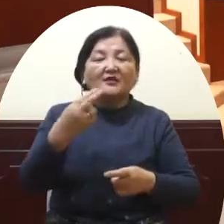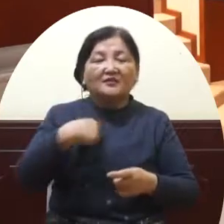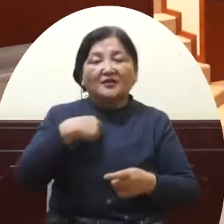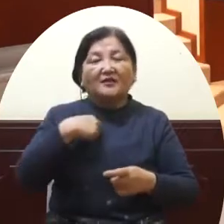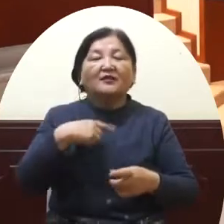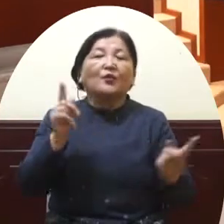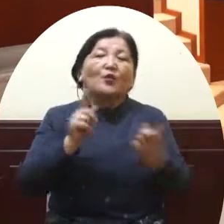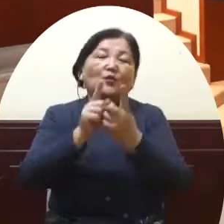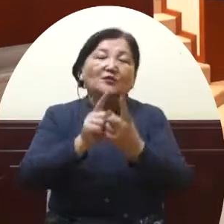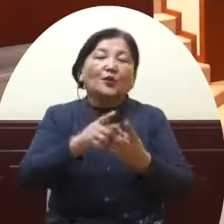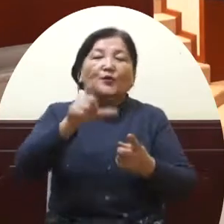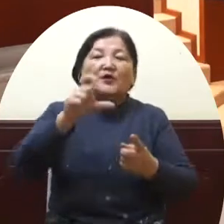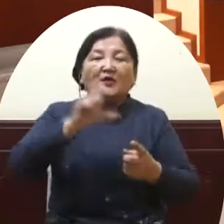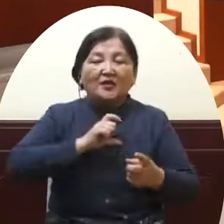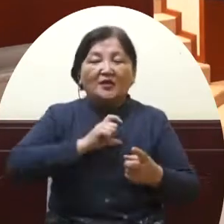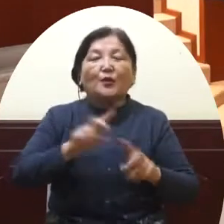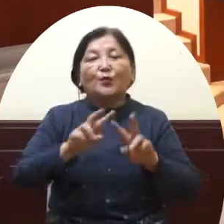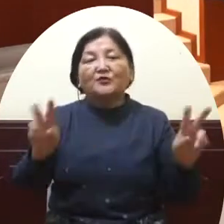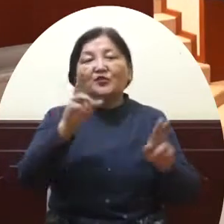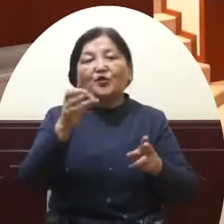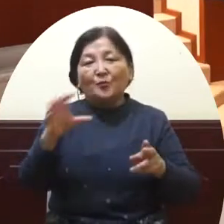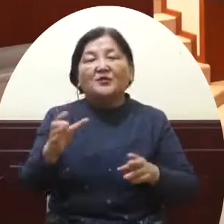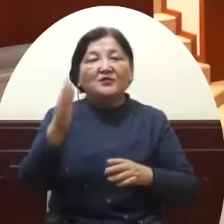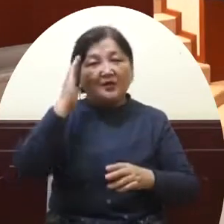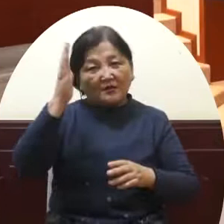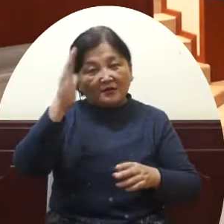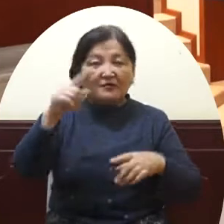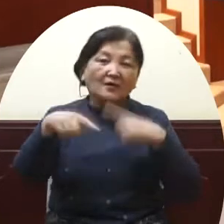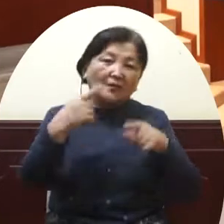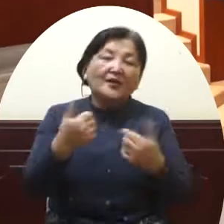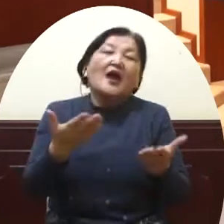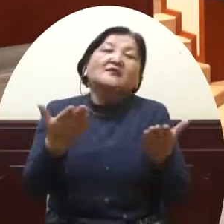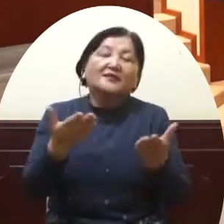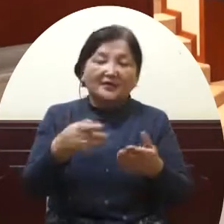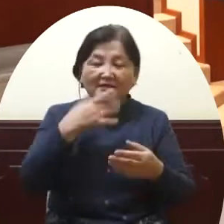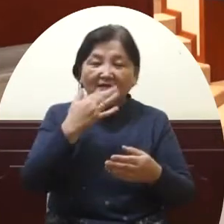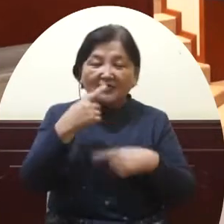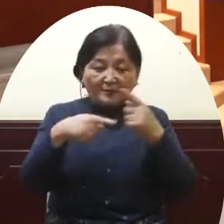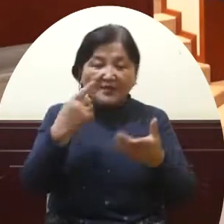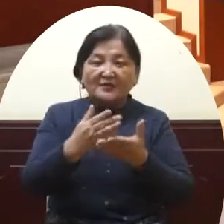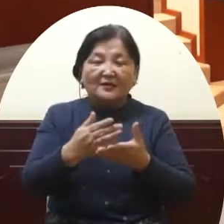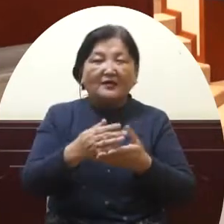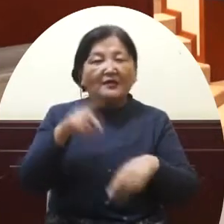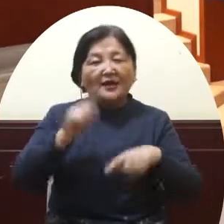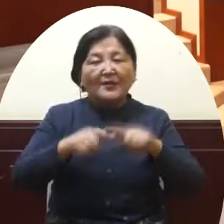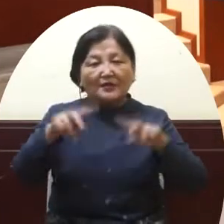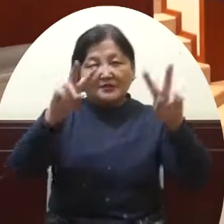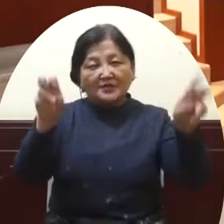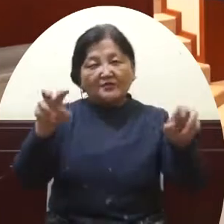Тэгэл би ч бас юм яаж мэдхүүгээ бодож ирсэн. Ер нь бол сэдвийн хүрээнд яаж ямар сэдв дээр вэ л гэж бодоод байсан